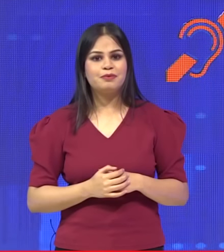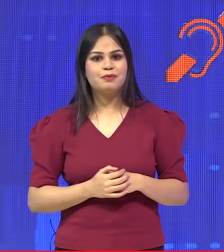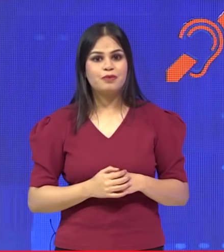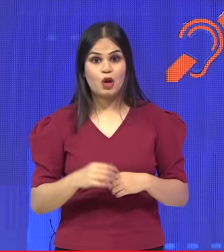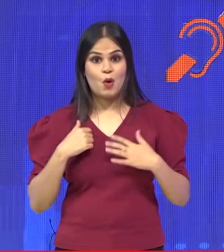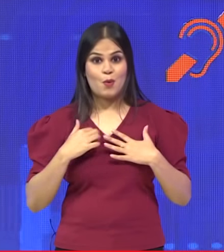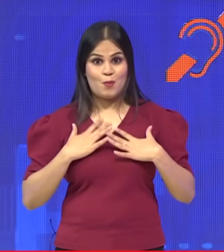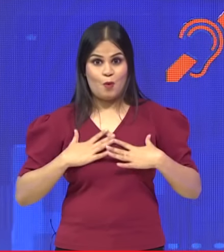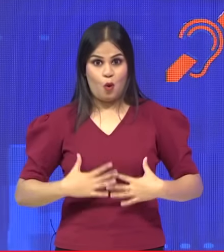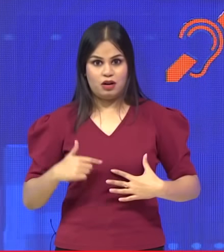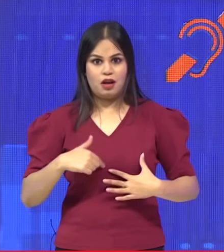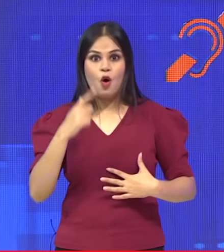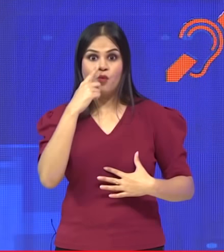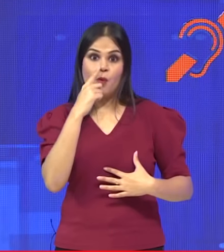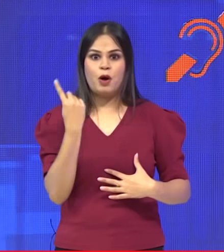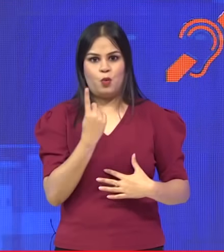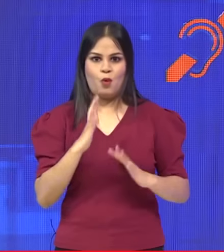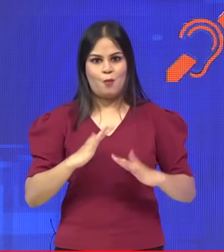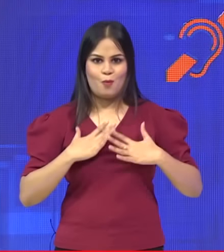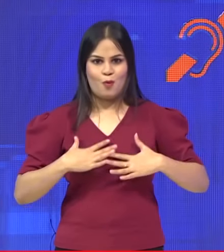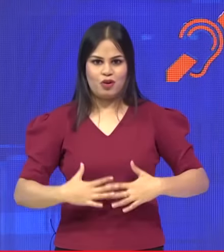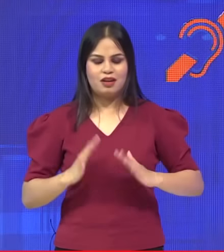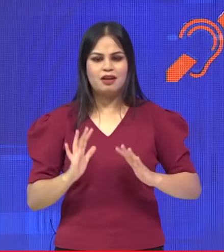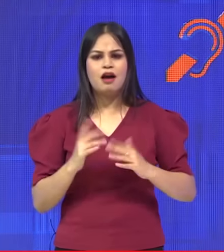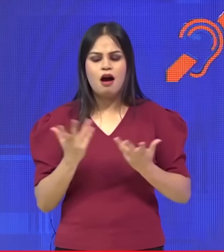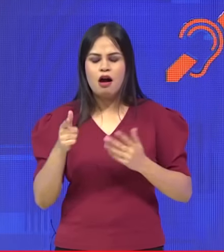बॉडीज है औरतें की बॉडी